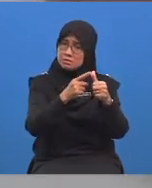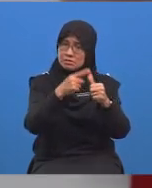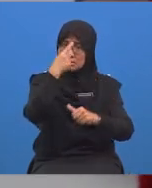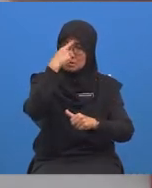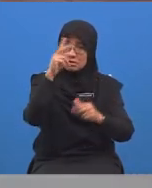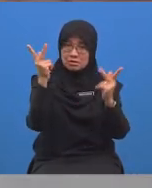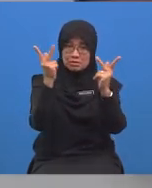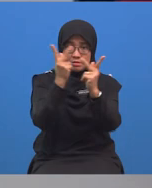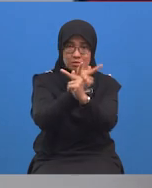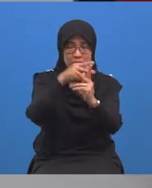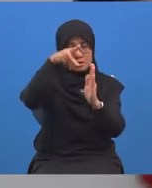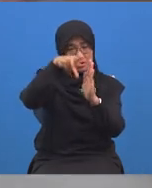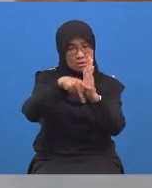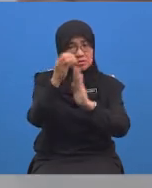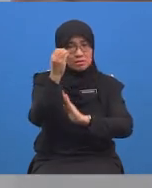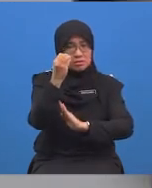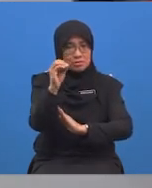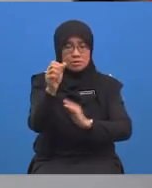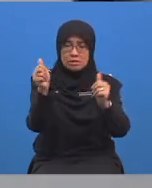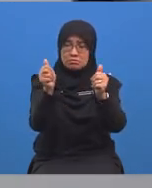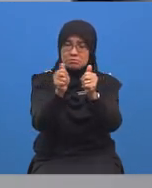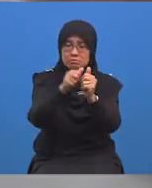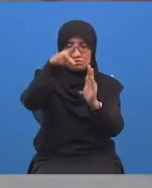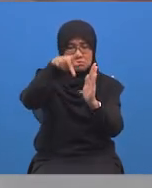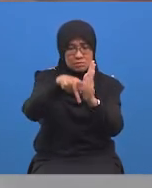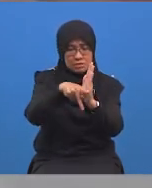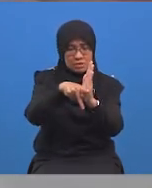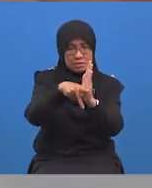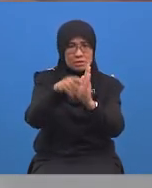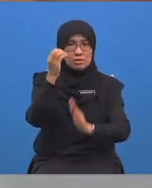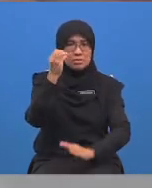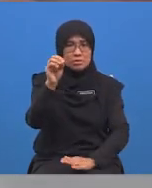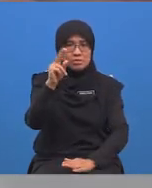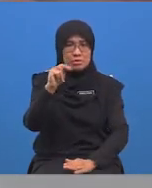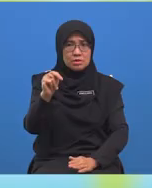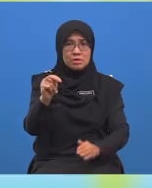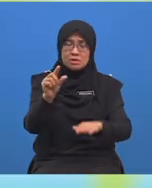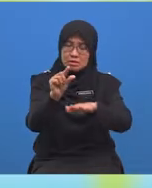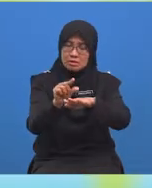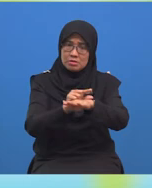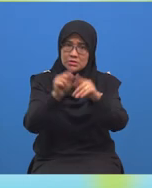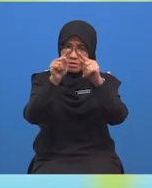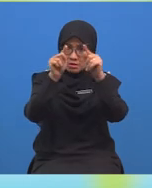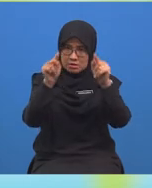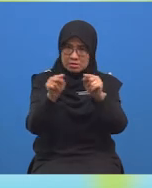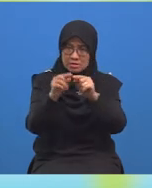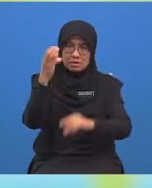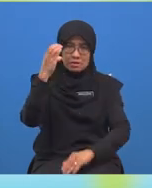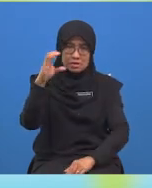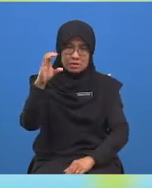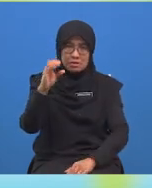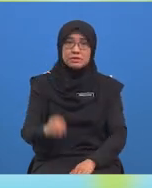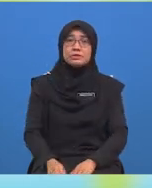mendarab perpuluhan dengan perpuluhan menggunakan petak 100. Contoh